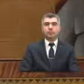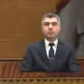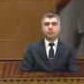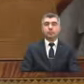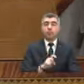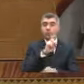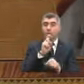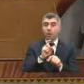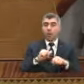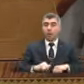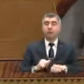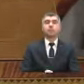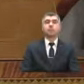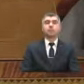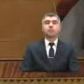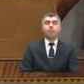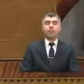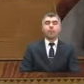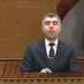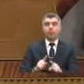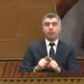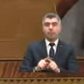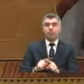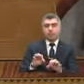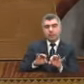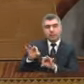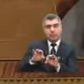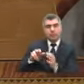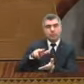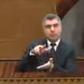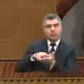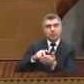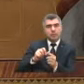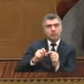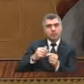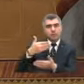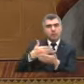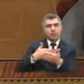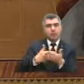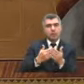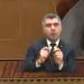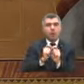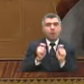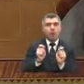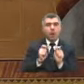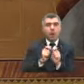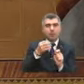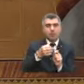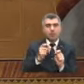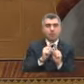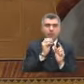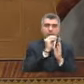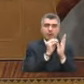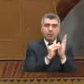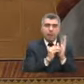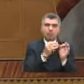نسائكم السيدة الوزيرة عن المعايير المعتمدة في تحديد لائحة الجرائد والمواقع الإلكترونية التي يمكنها نشر الإعلانات الإدارية،